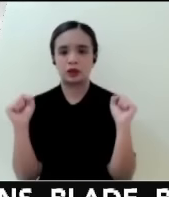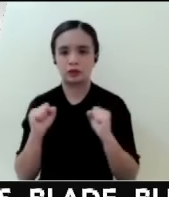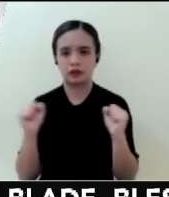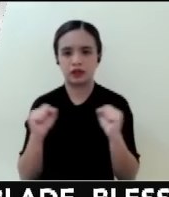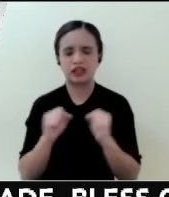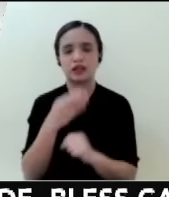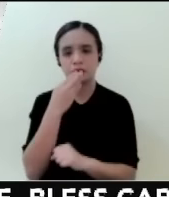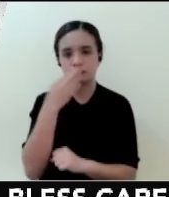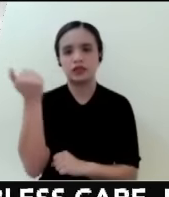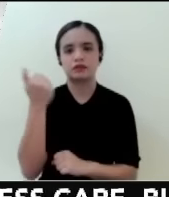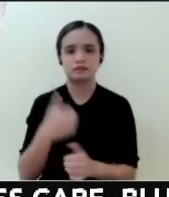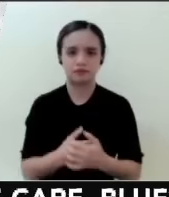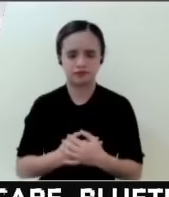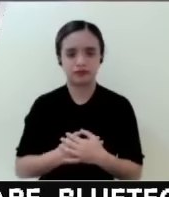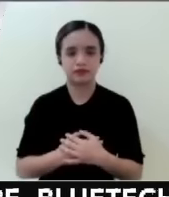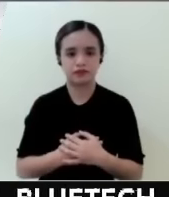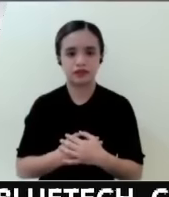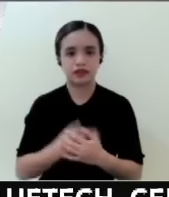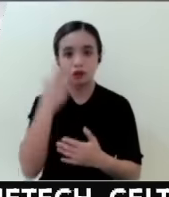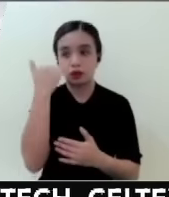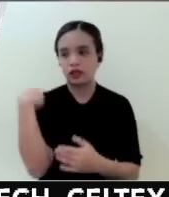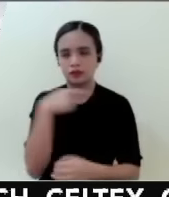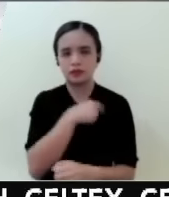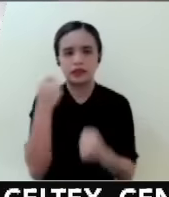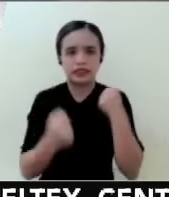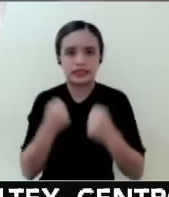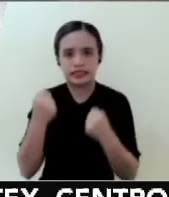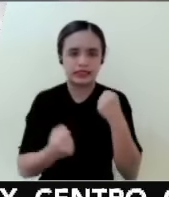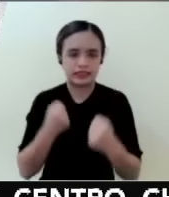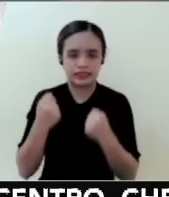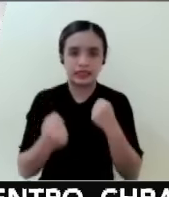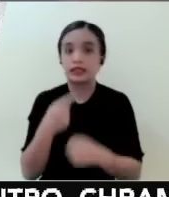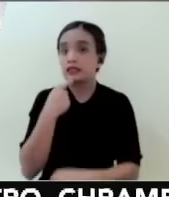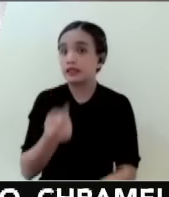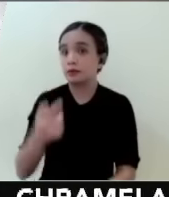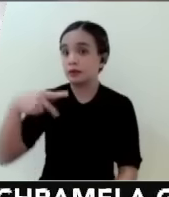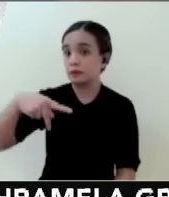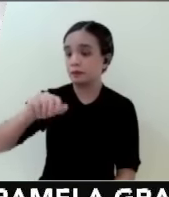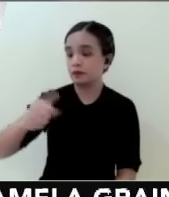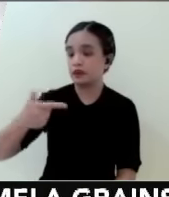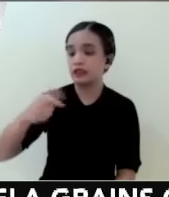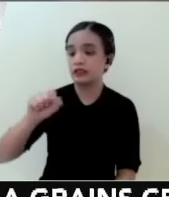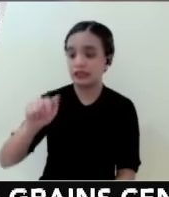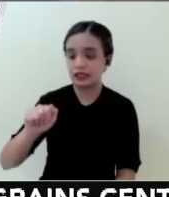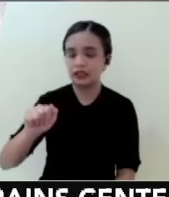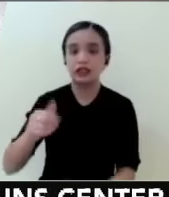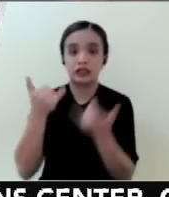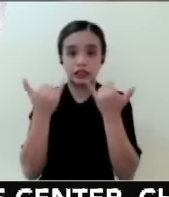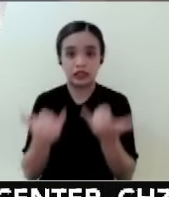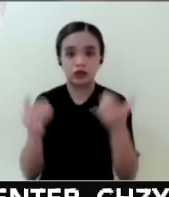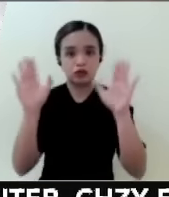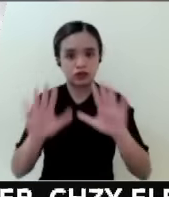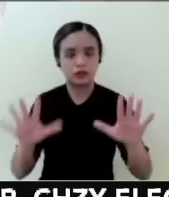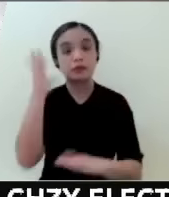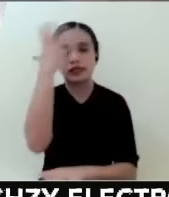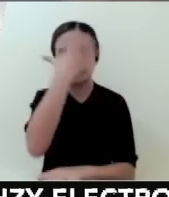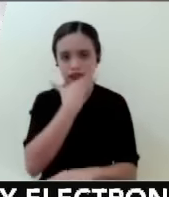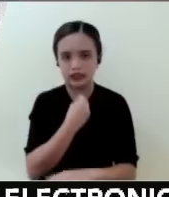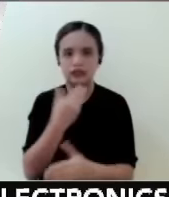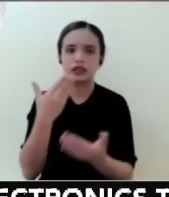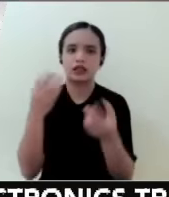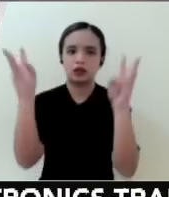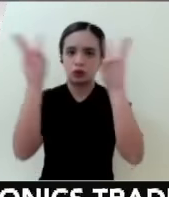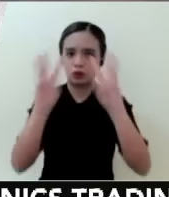yun bilang runner. Sabi ng PAGASA, ngayon yung Sundays, medyo gaganda pa noon kumpara